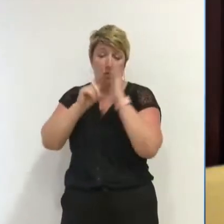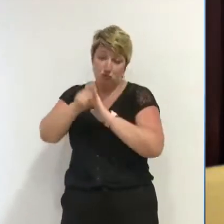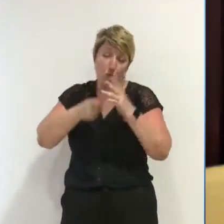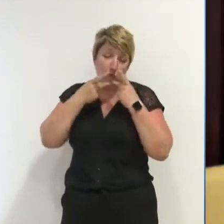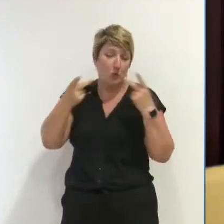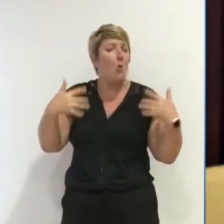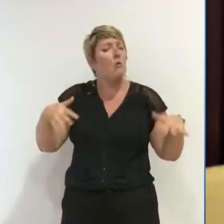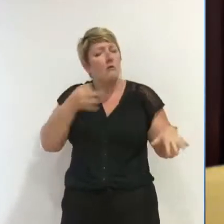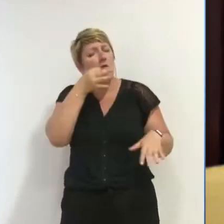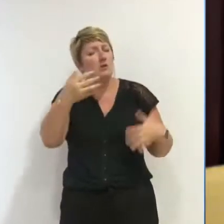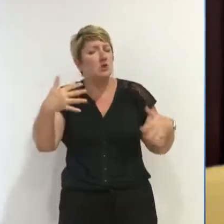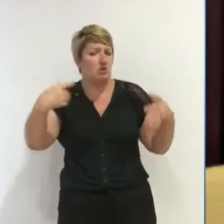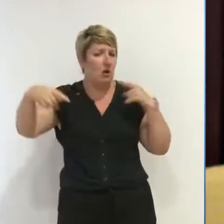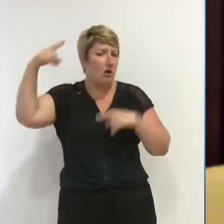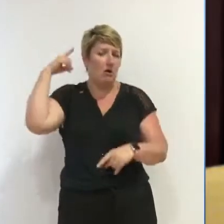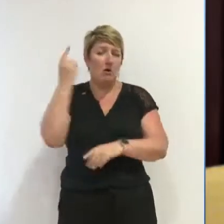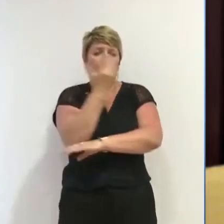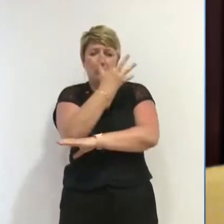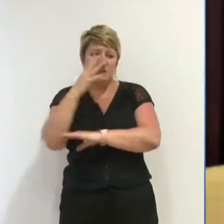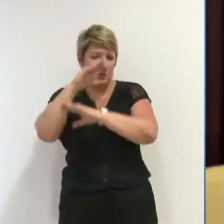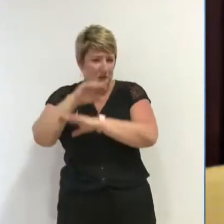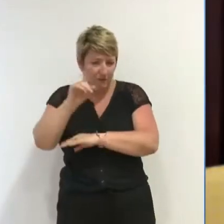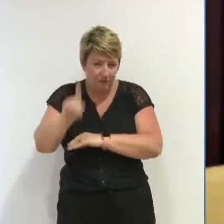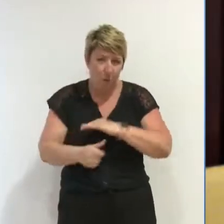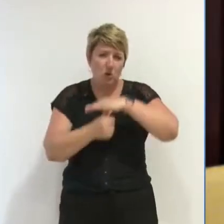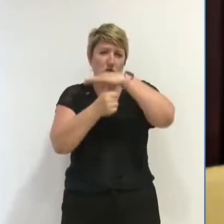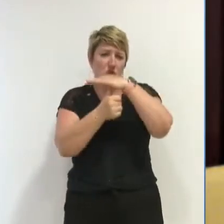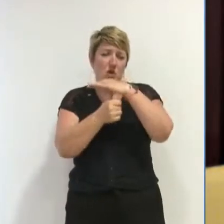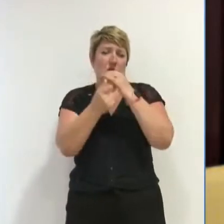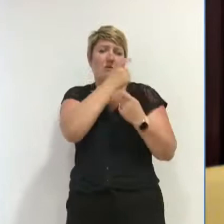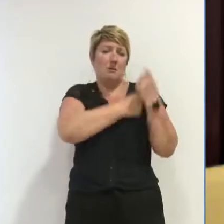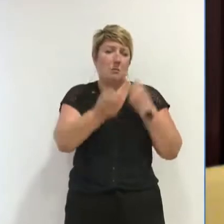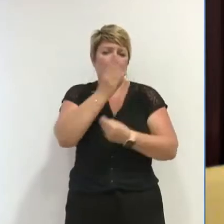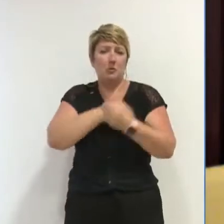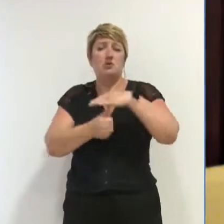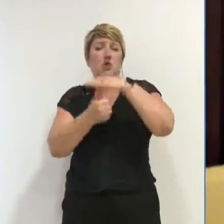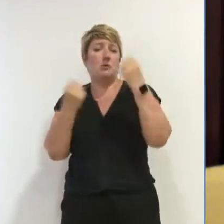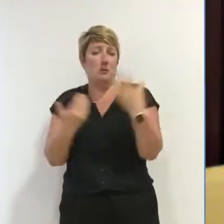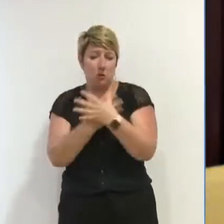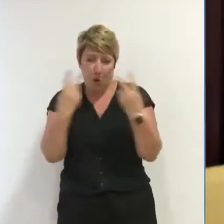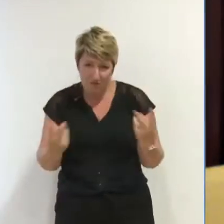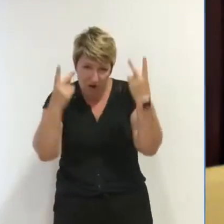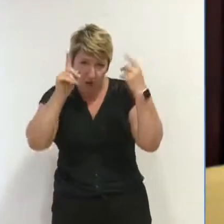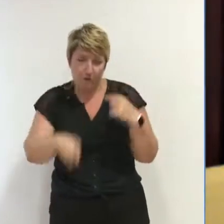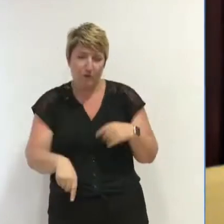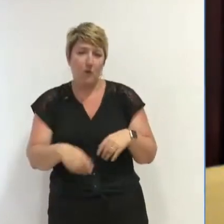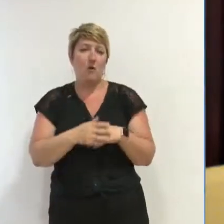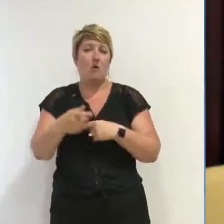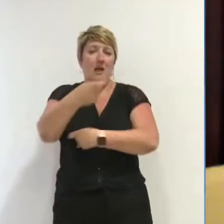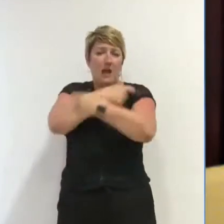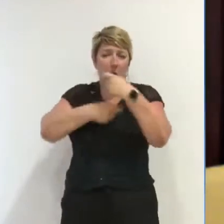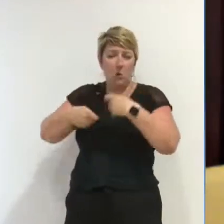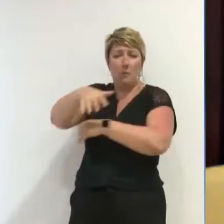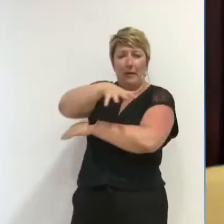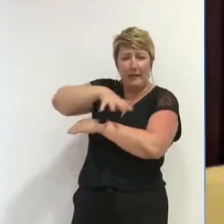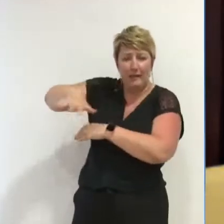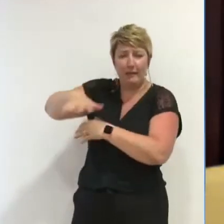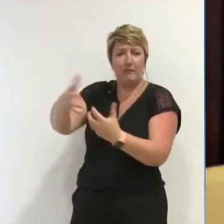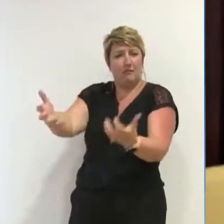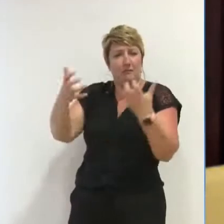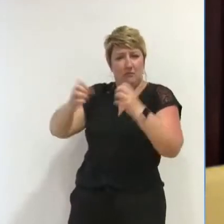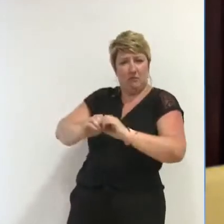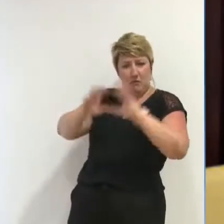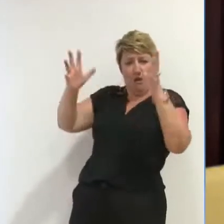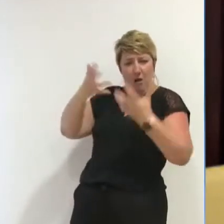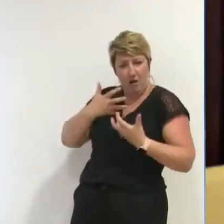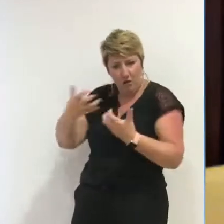identités paysagères, valorisation des cœurs historiques et des centralités de métropole, lisibilité et attractivité des zones économiques et commerciales,